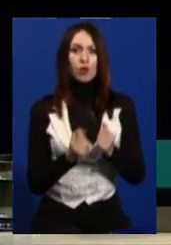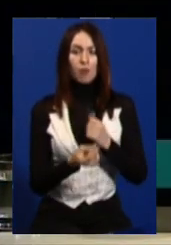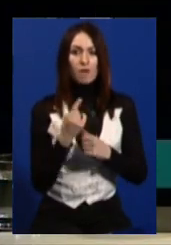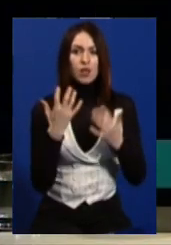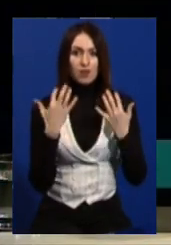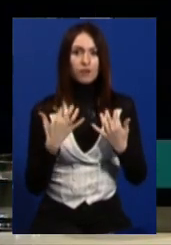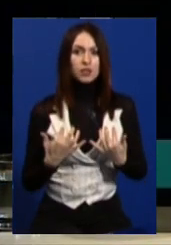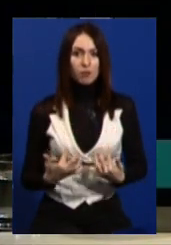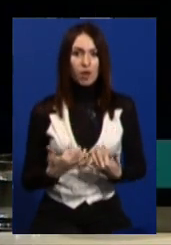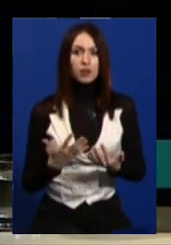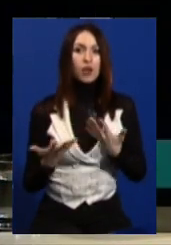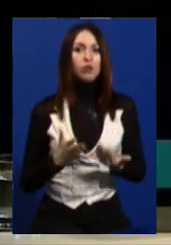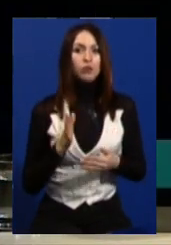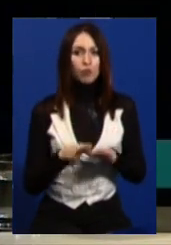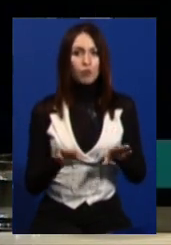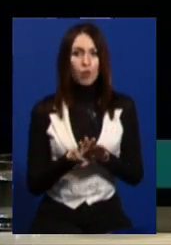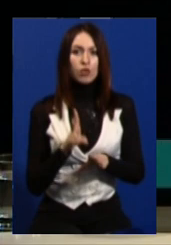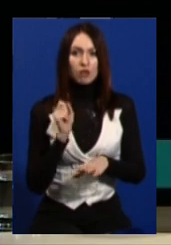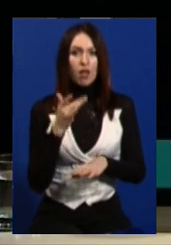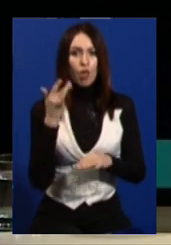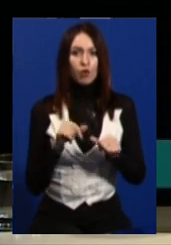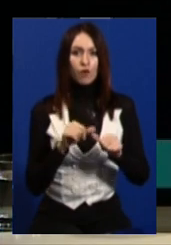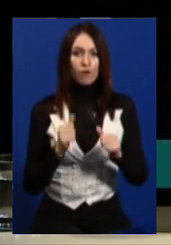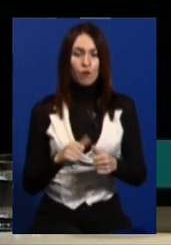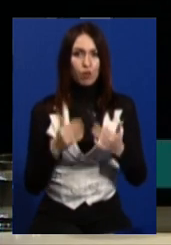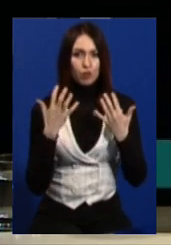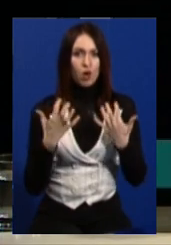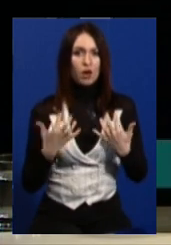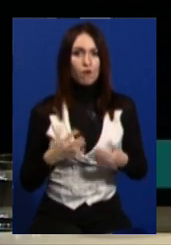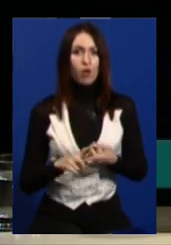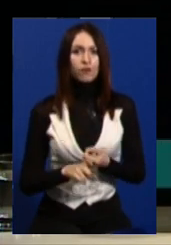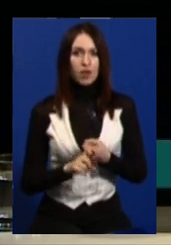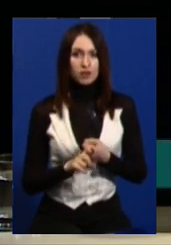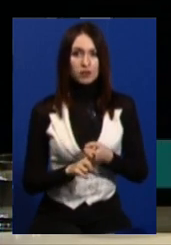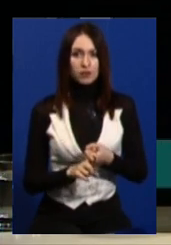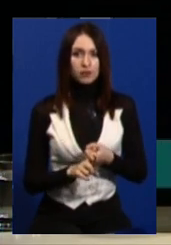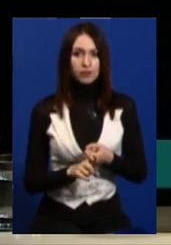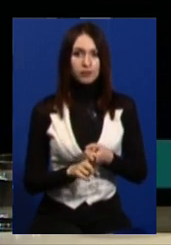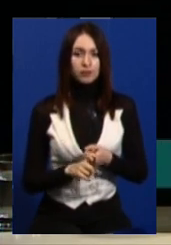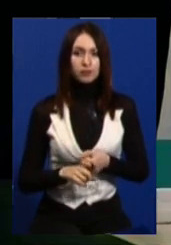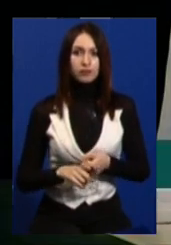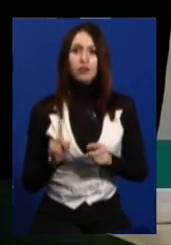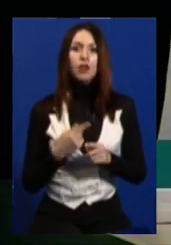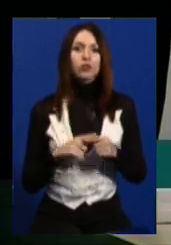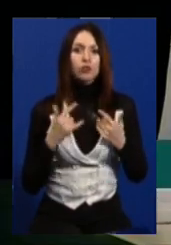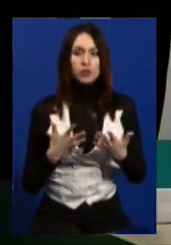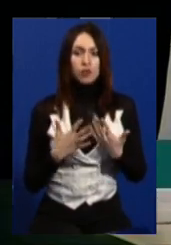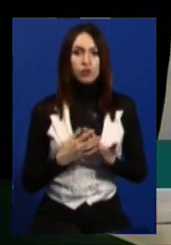высыпаний, которые будут похожи на легкую форму коревой инфекции. Да. Что это